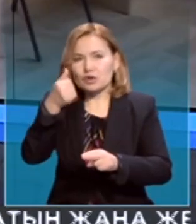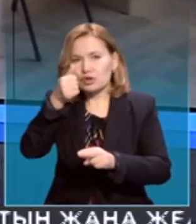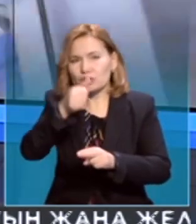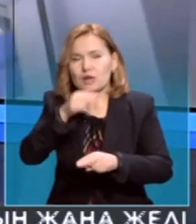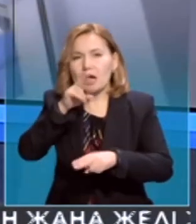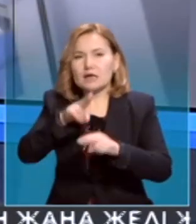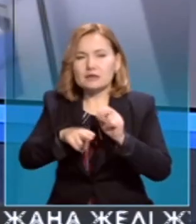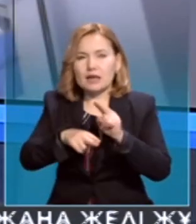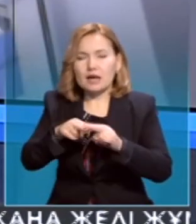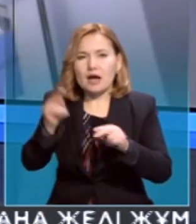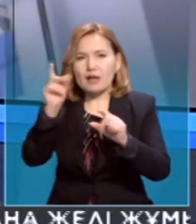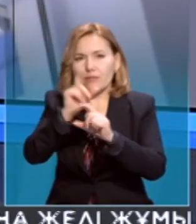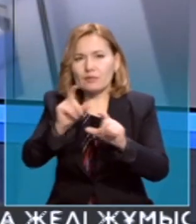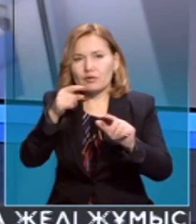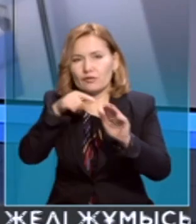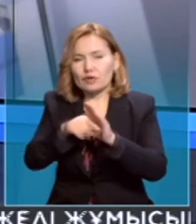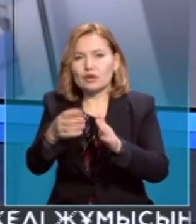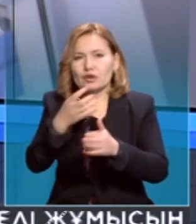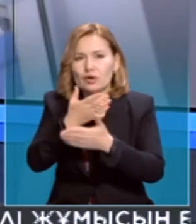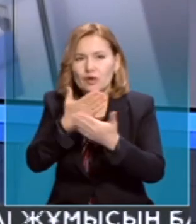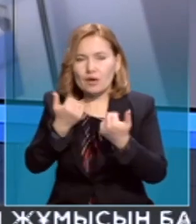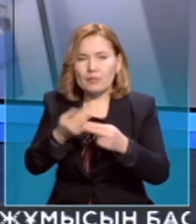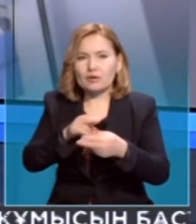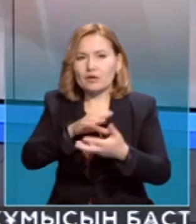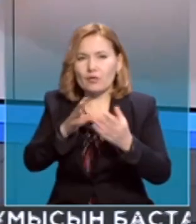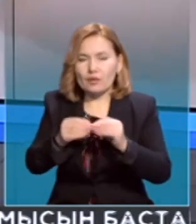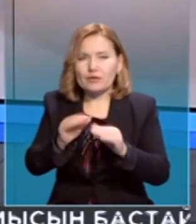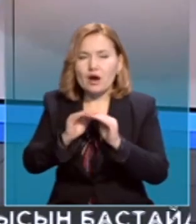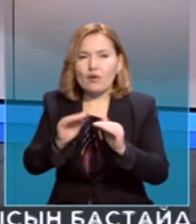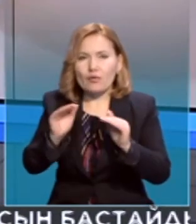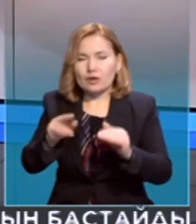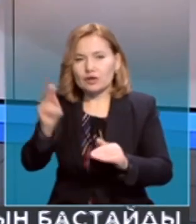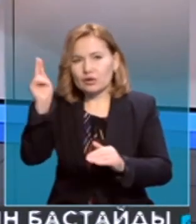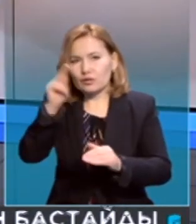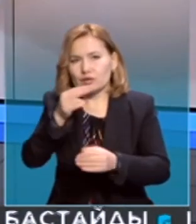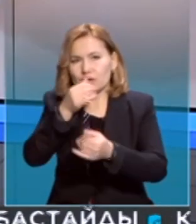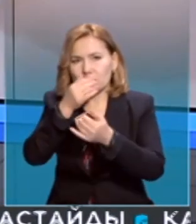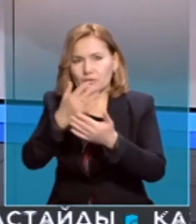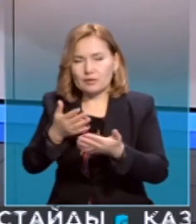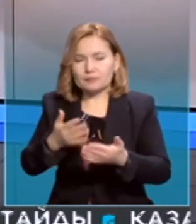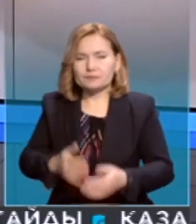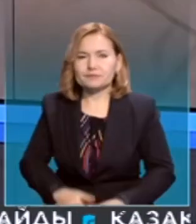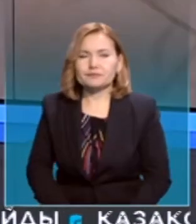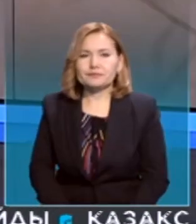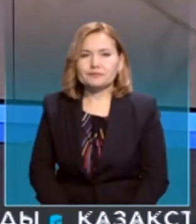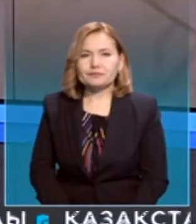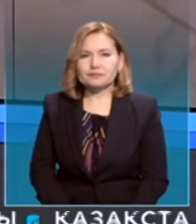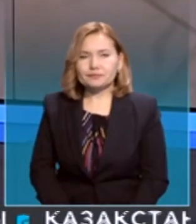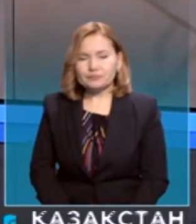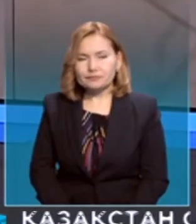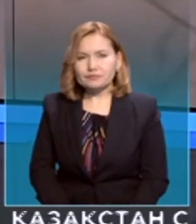ғимаратта жылу жоқ. Оқушылар кезінде жұмысшылардың жатақханасы болған жерде үш ауысыммен білім алып жүр.